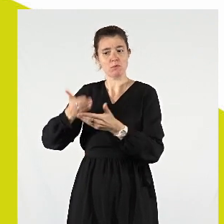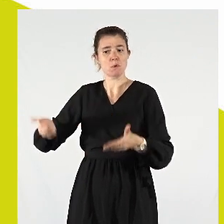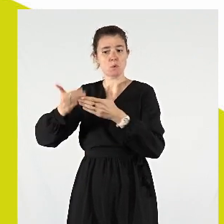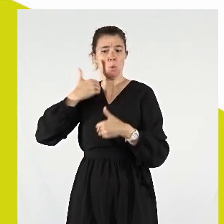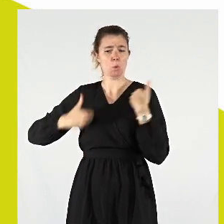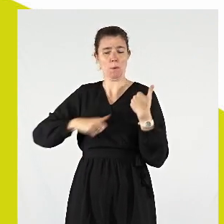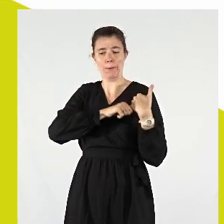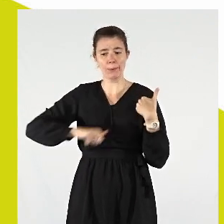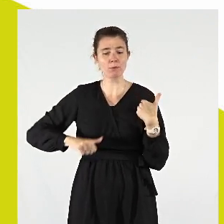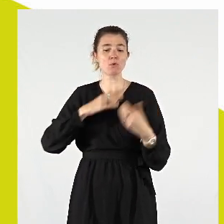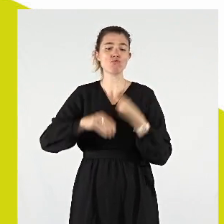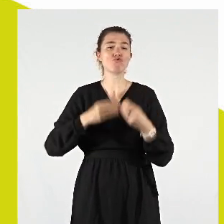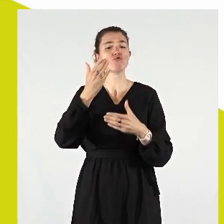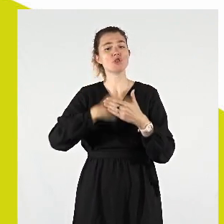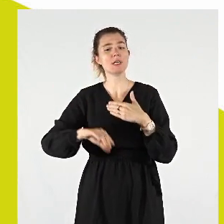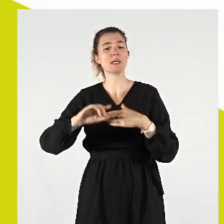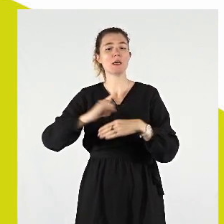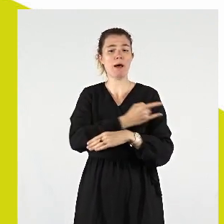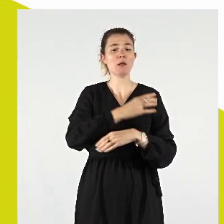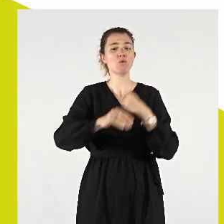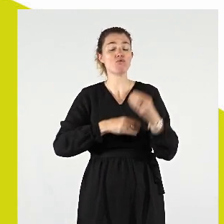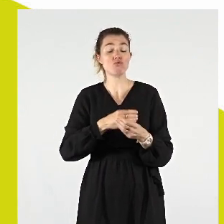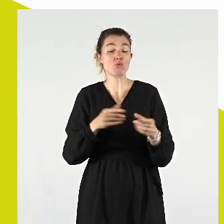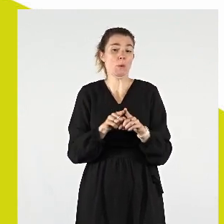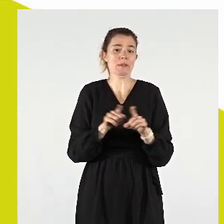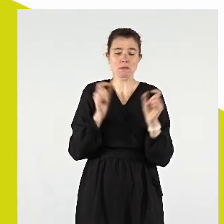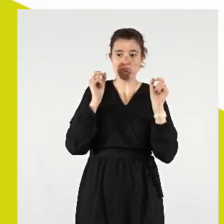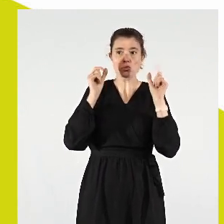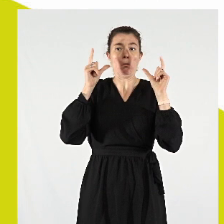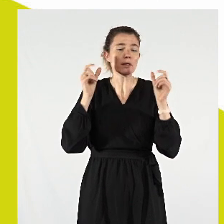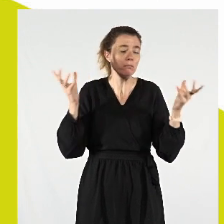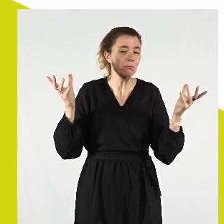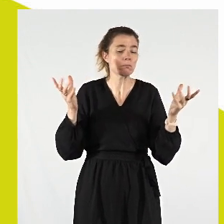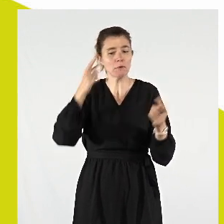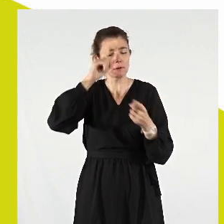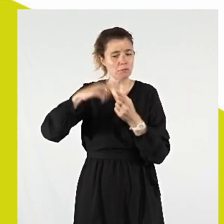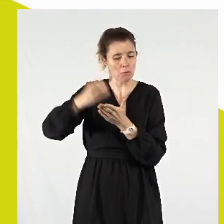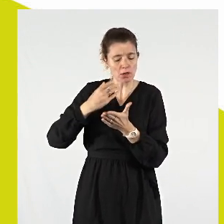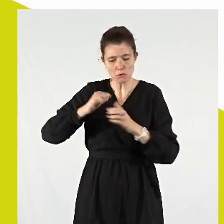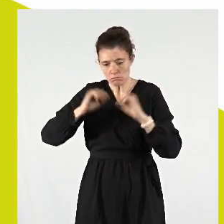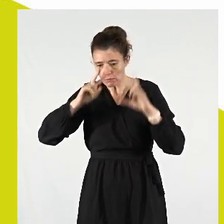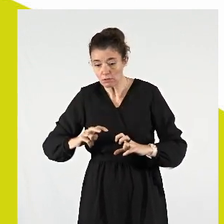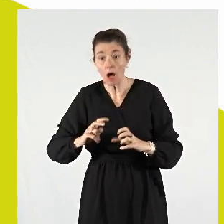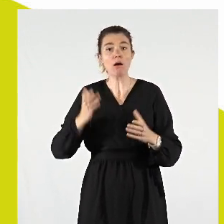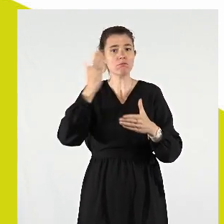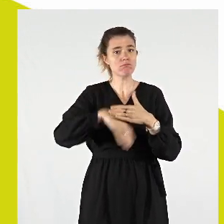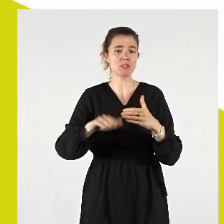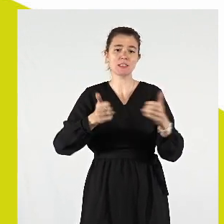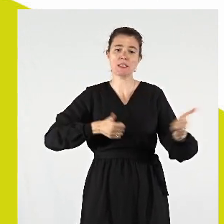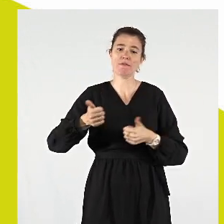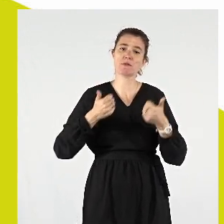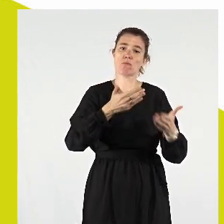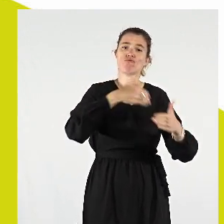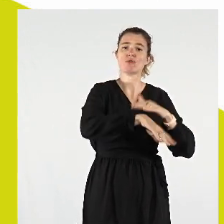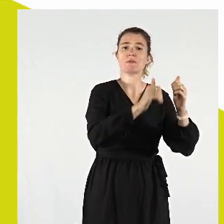mais également, ça a été une de nos surprises dans l'examen des données, mais également dans les services à domicile médicalisés, les services de